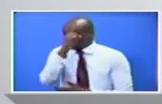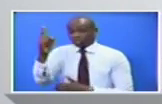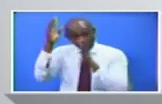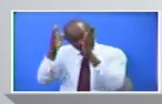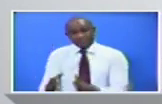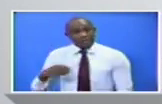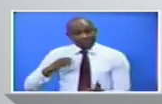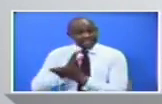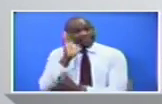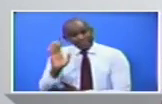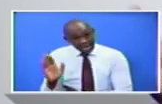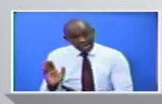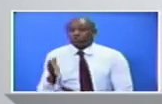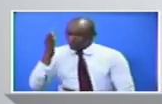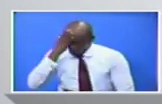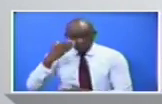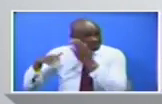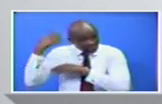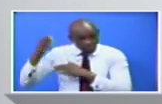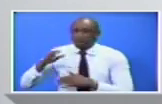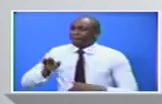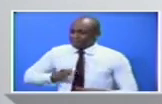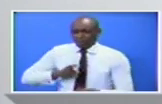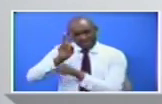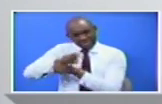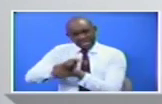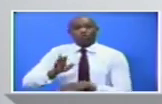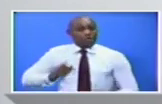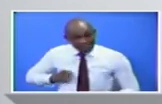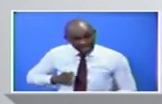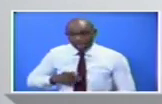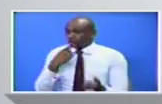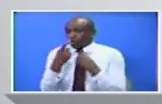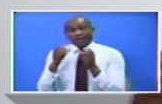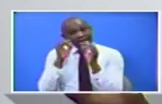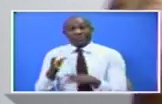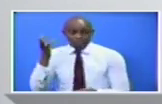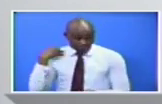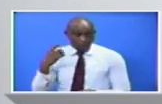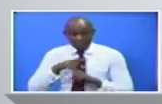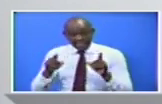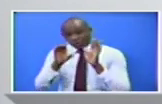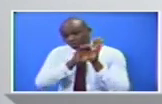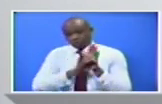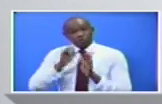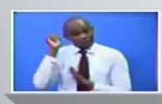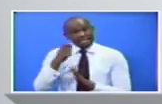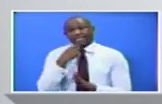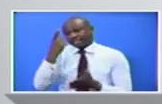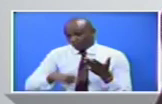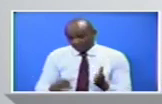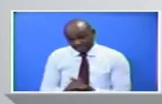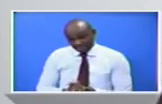ako na haki yake. Tunajua kitambo mwanamke hakuwa na right ya kusema kitu chochote, lakini kwa constitution ya Kenya inaonyesha ya